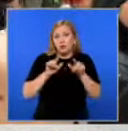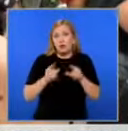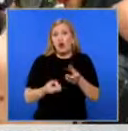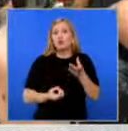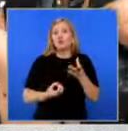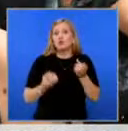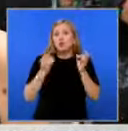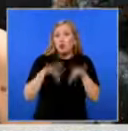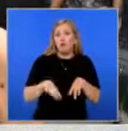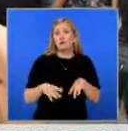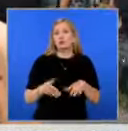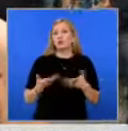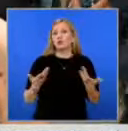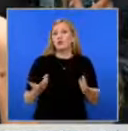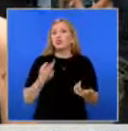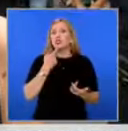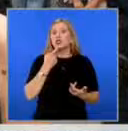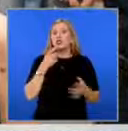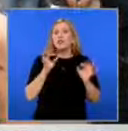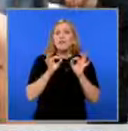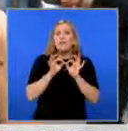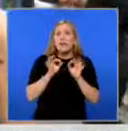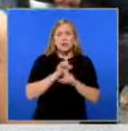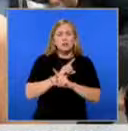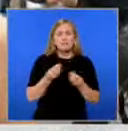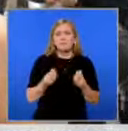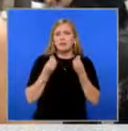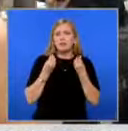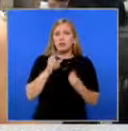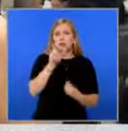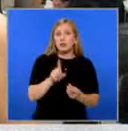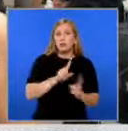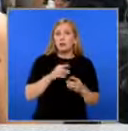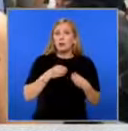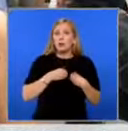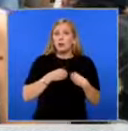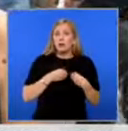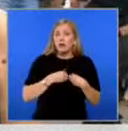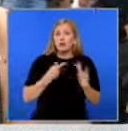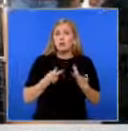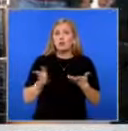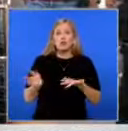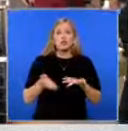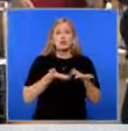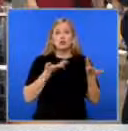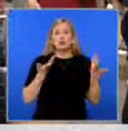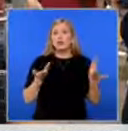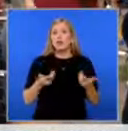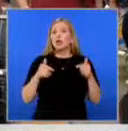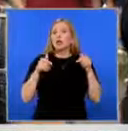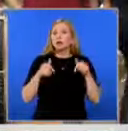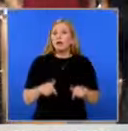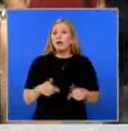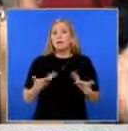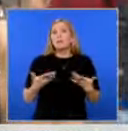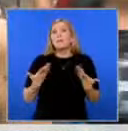случи такава трагедия защото филип беше невероятен човек и не мога да повярвам че може да си отиде без от това да излезе поне нещо